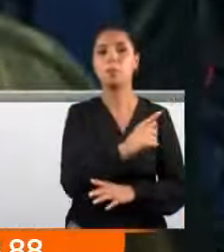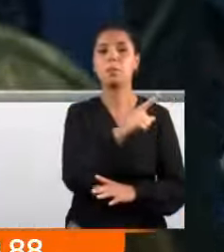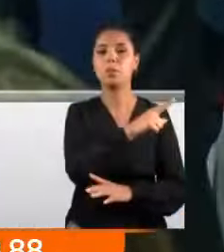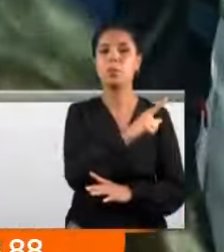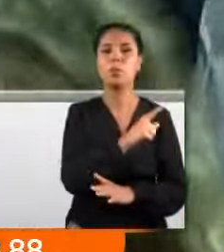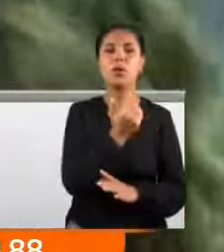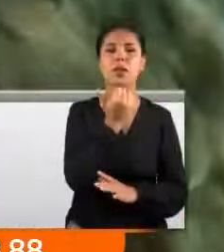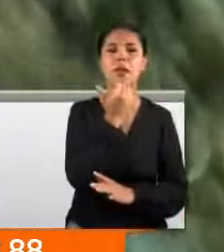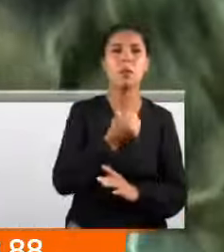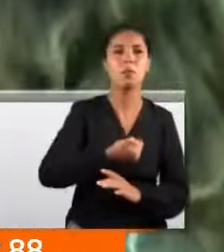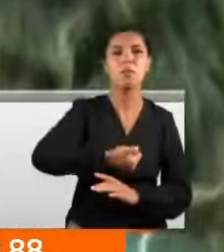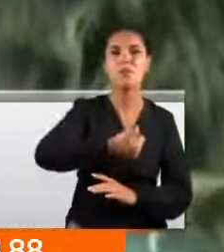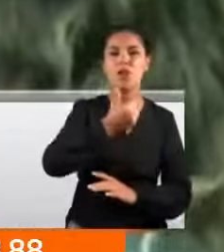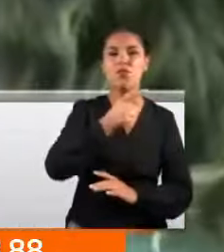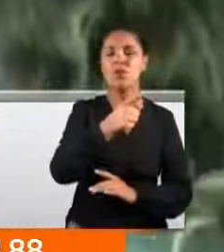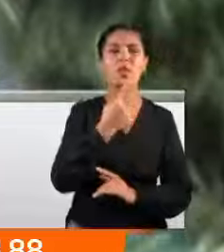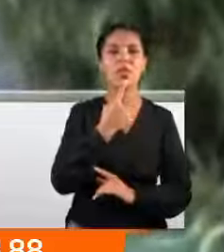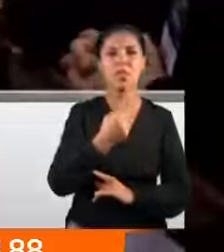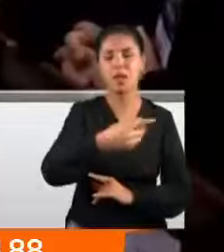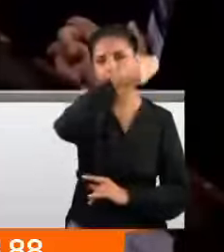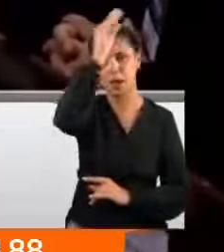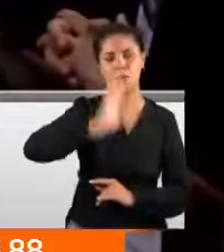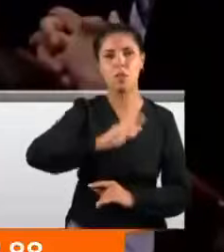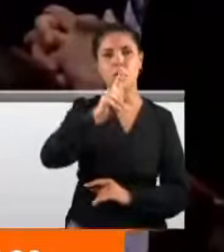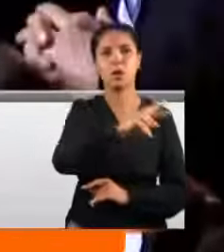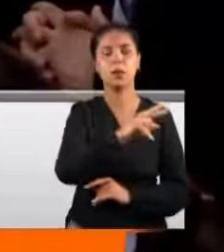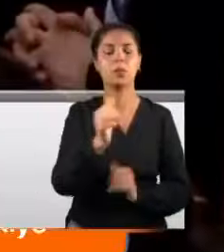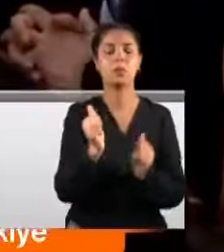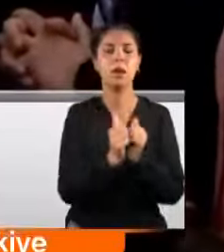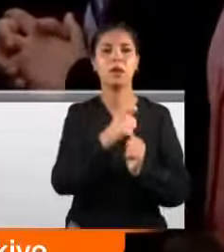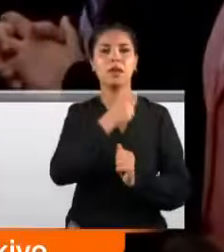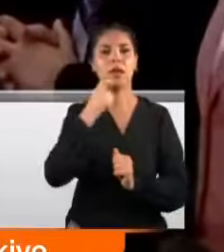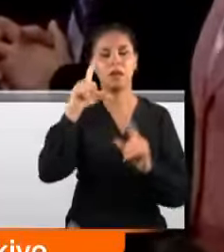yapılan İmamoğlu'yla samimi pozlar verdi.